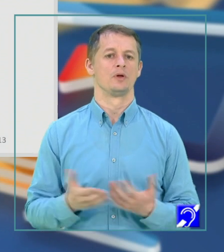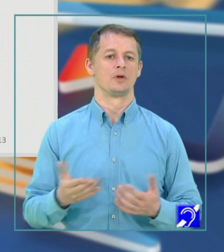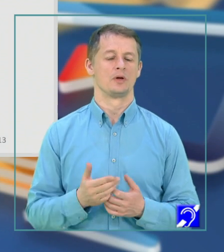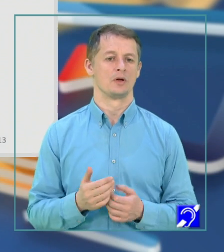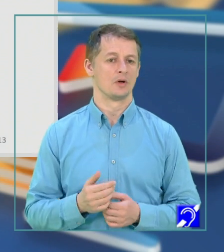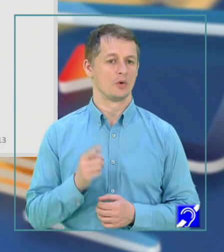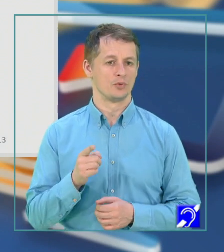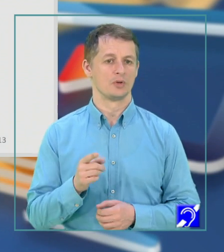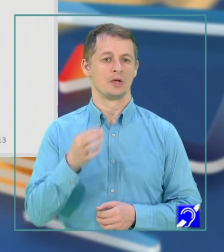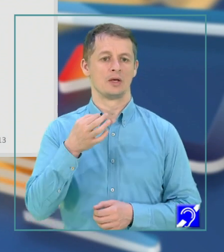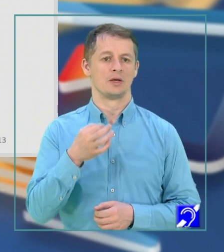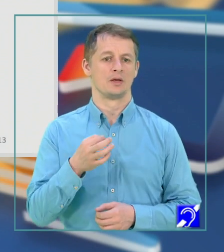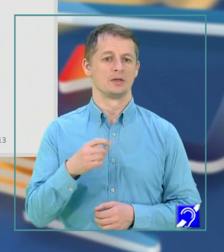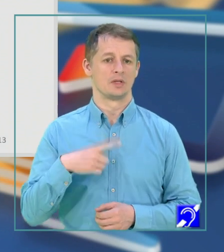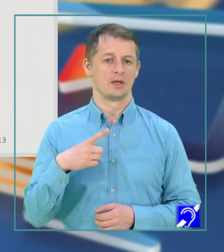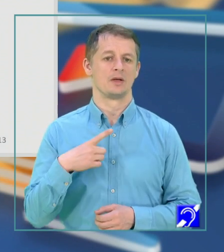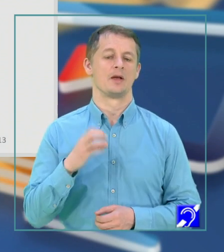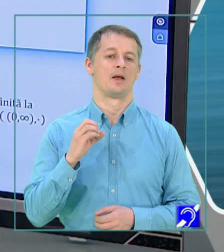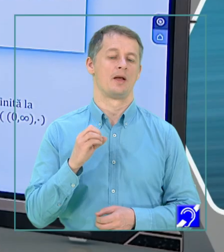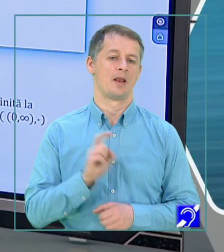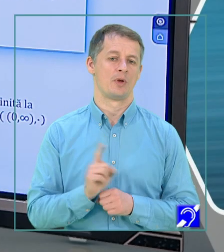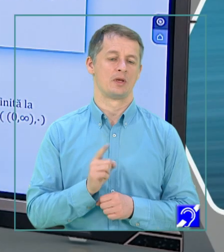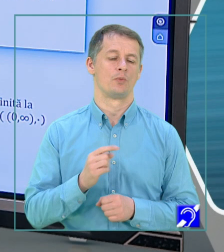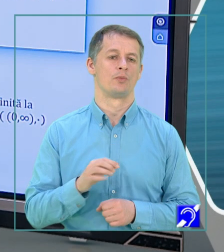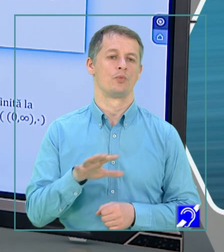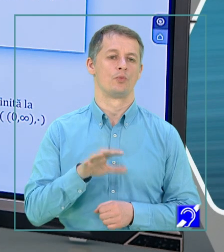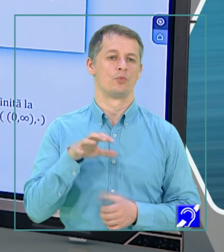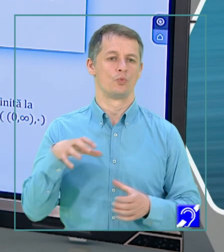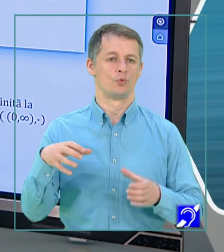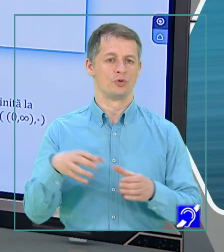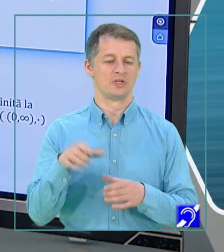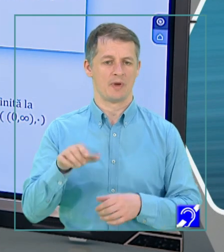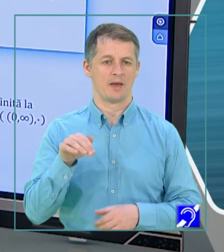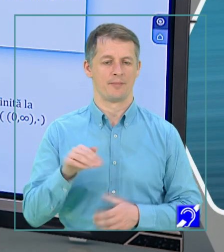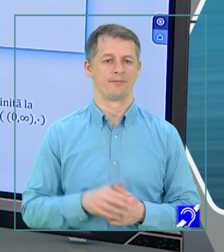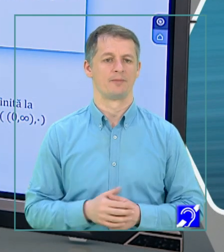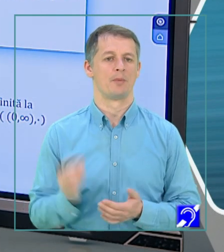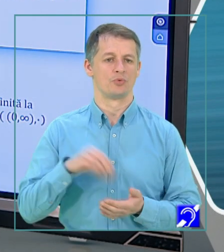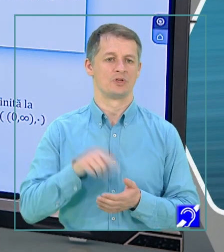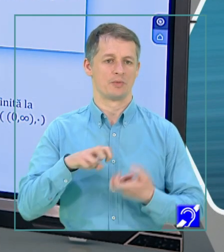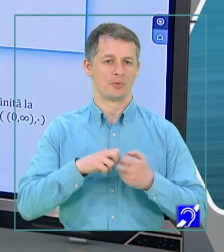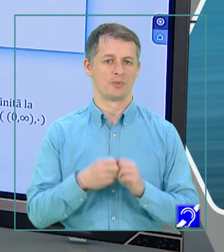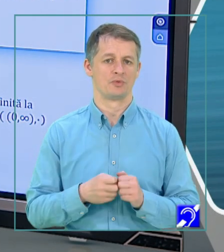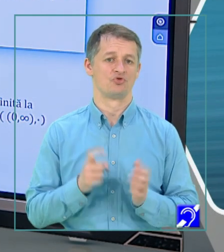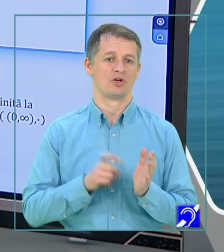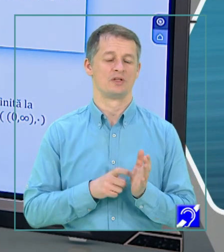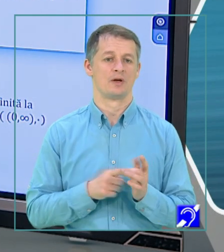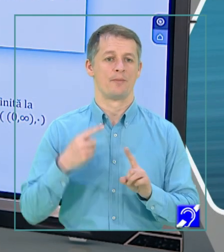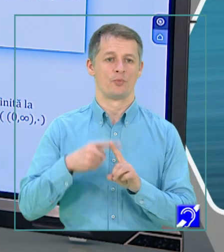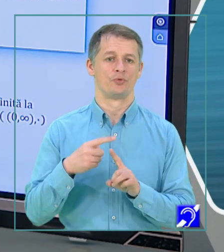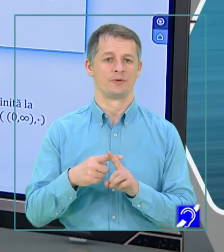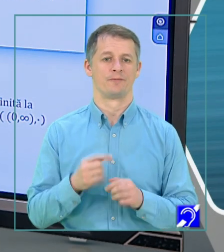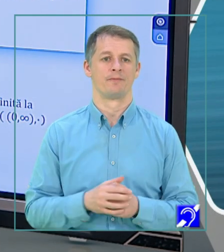0 și este element din mulțimea m. Am adăugat la această problemă niște cerințe